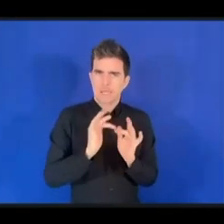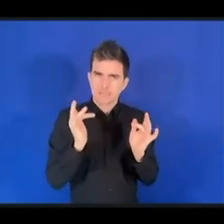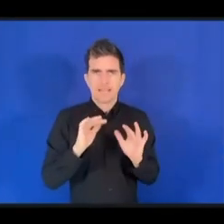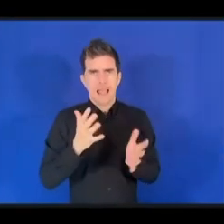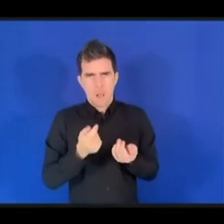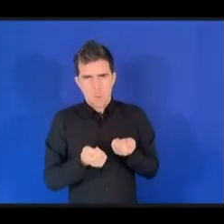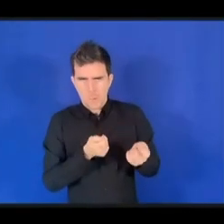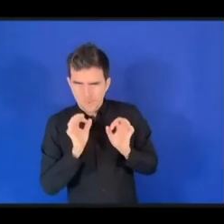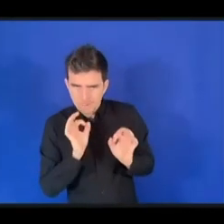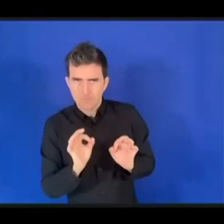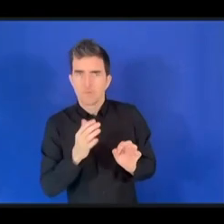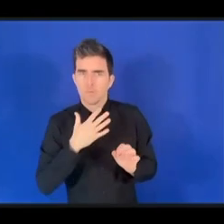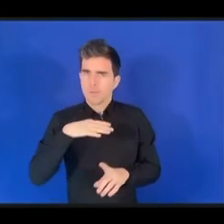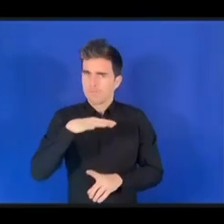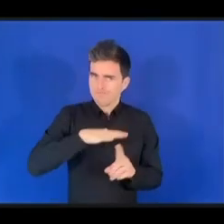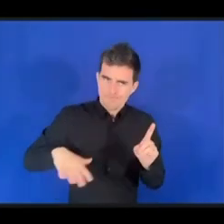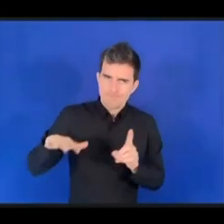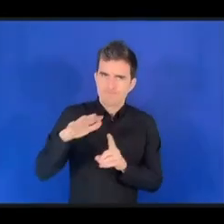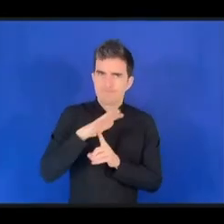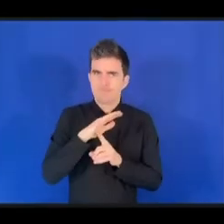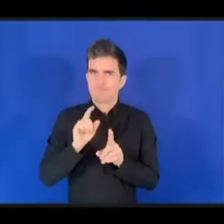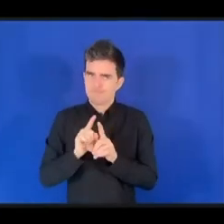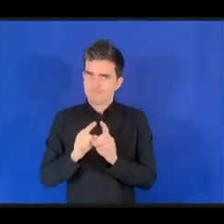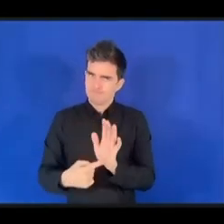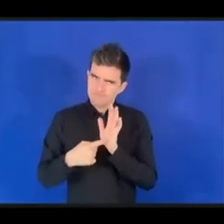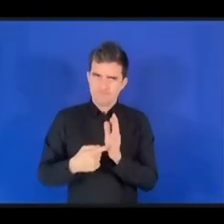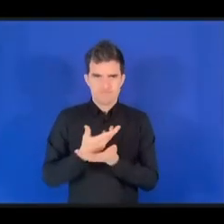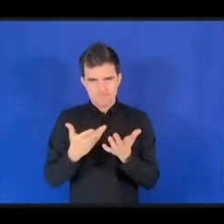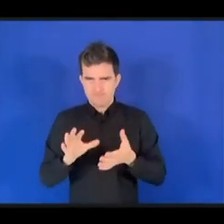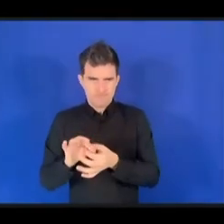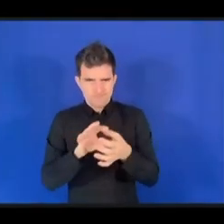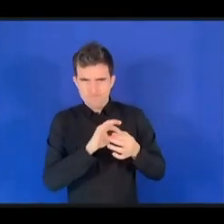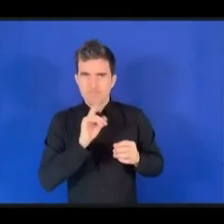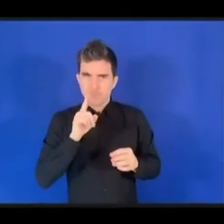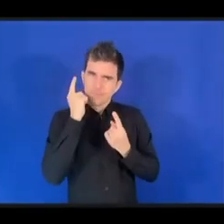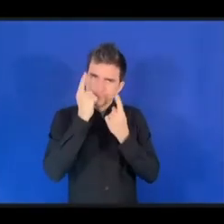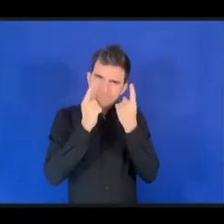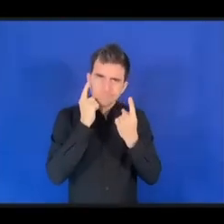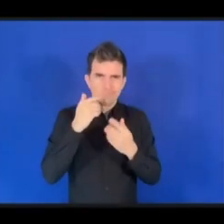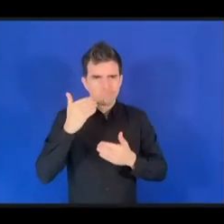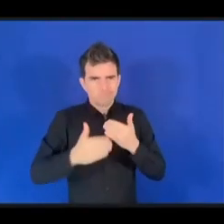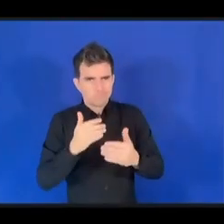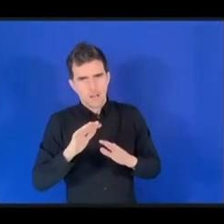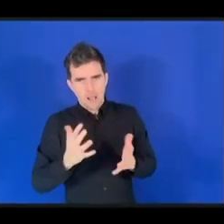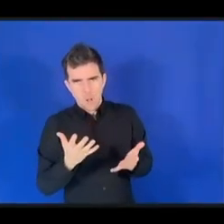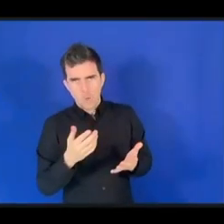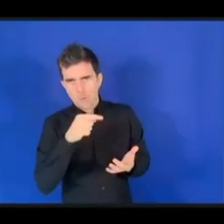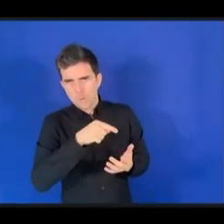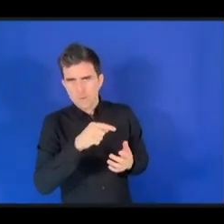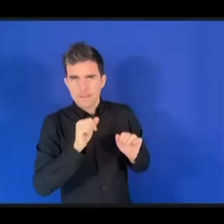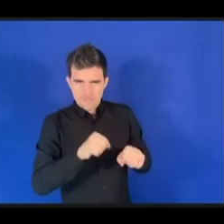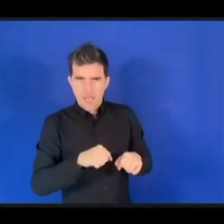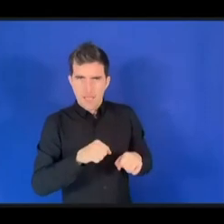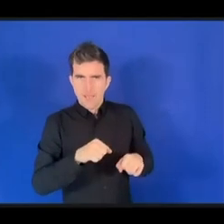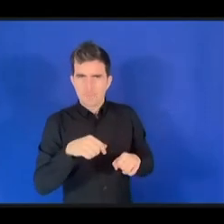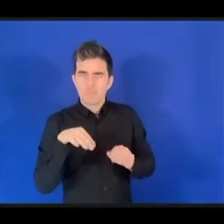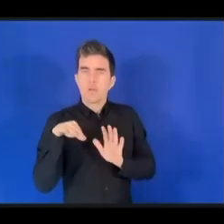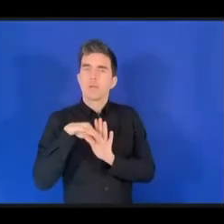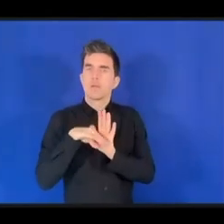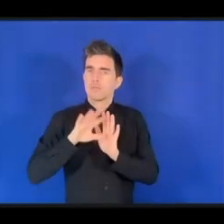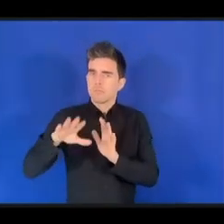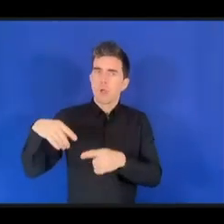が参加するべきだと思いますそしてまた政治家というものを下げるべきだと思います様々な技術的な